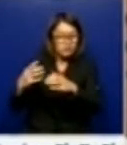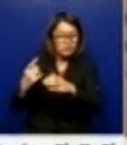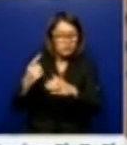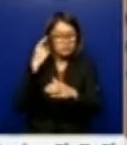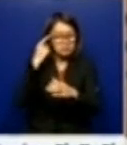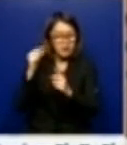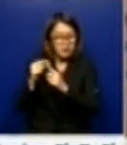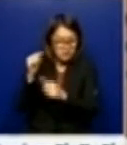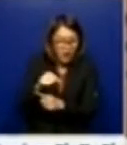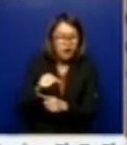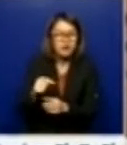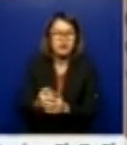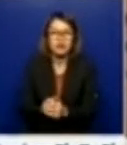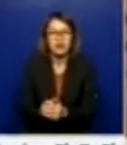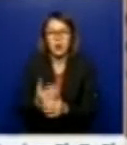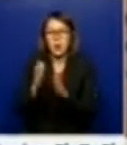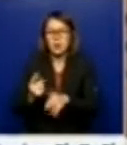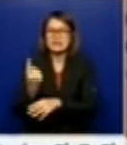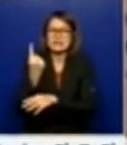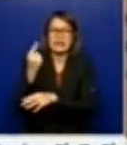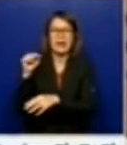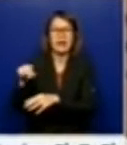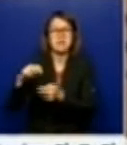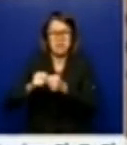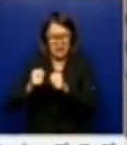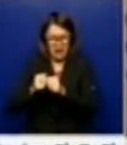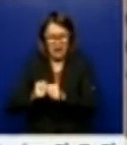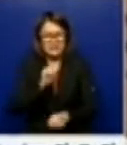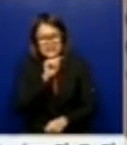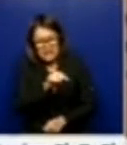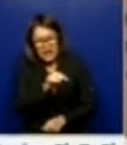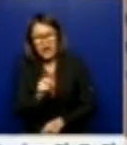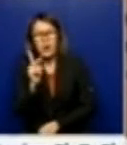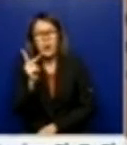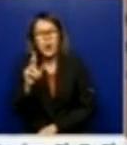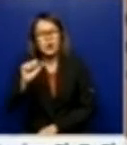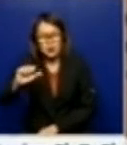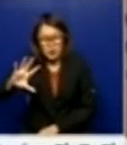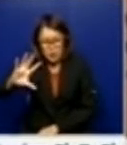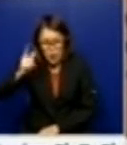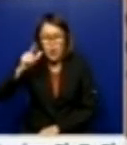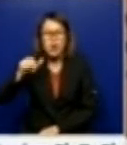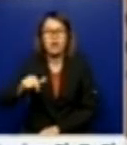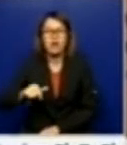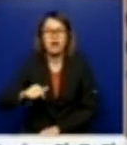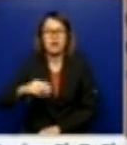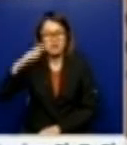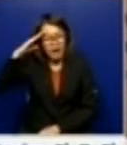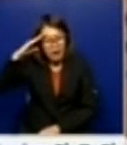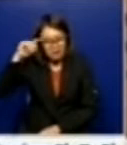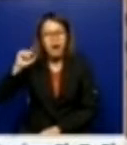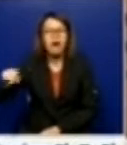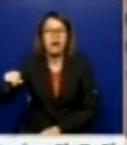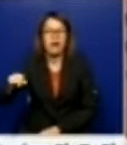คนคนเดียวเนี่ยปัญหามันตามมาหมดยิ่งออกคำสั่งคสช.มากเท่าไหร่ทำให้กฎหม